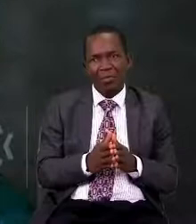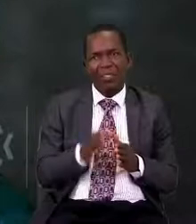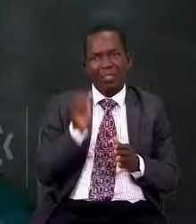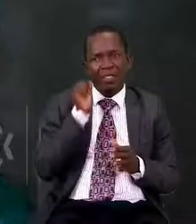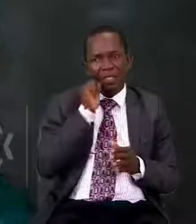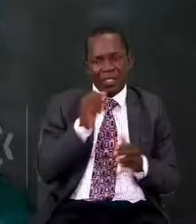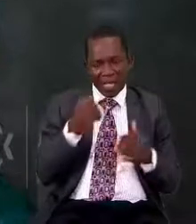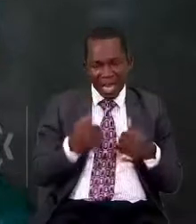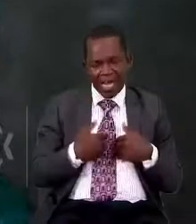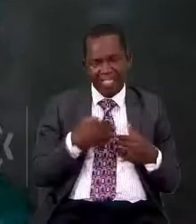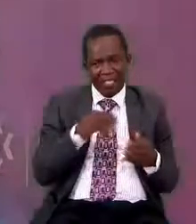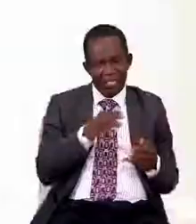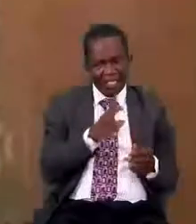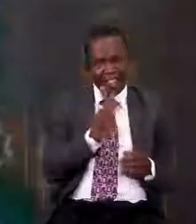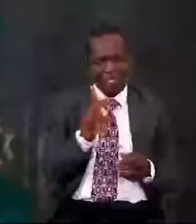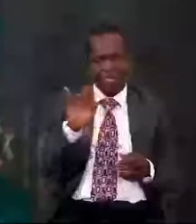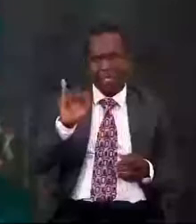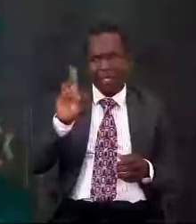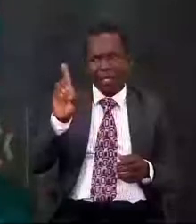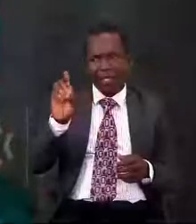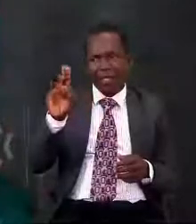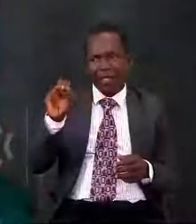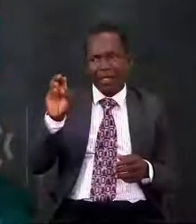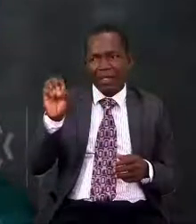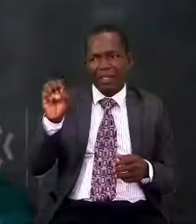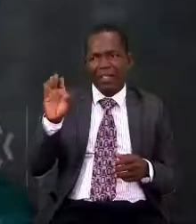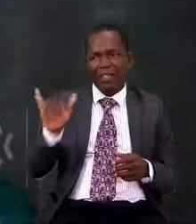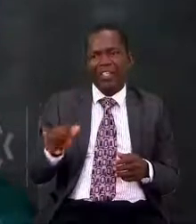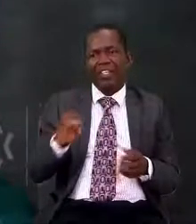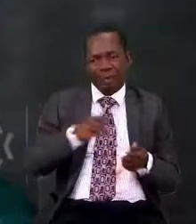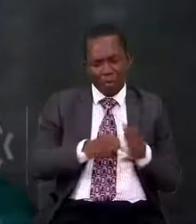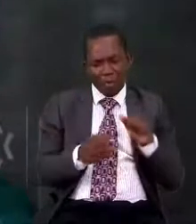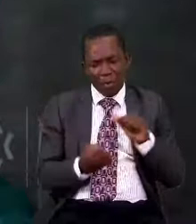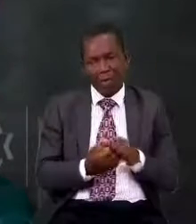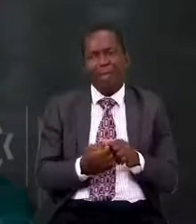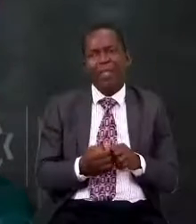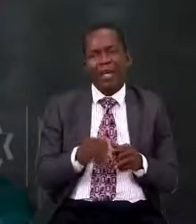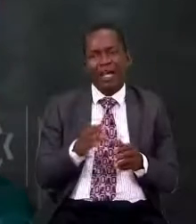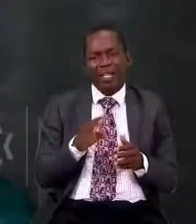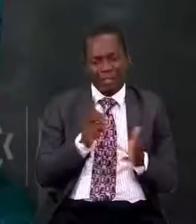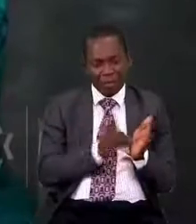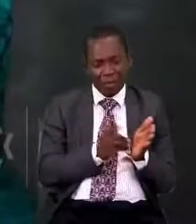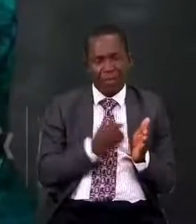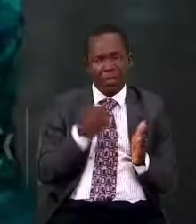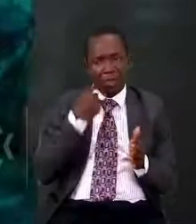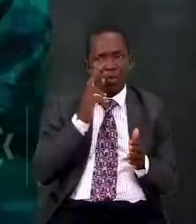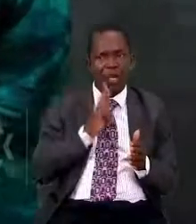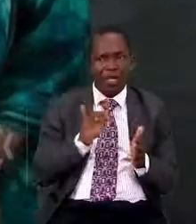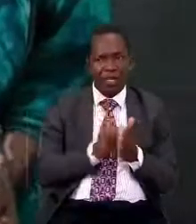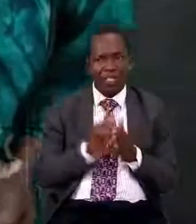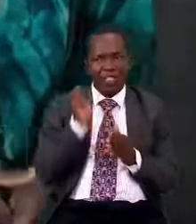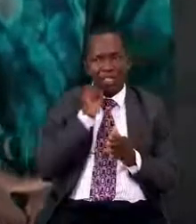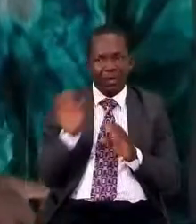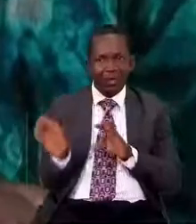des experts qui ont recommandé l'opération. Ma femme a dit non, que Jésus va l'opérer. La chose était très